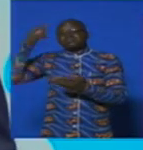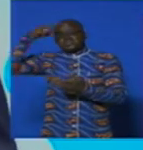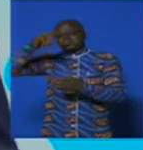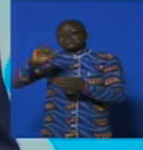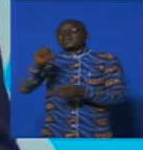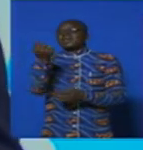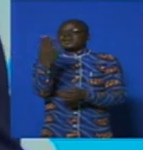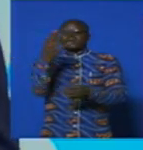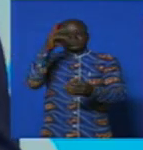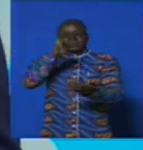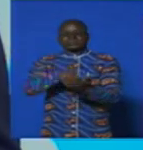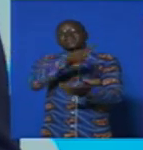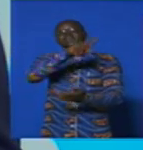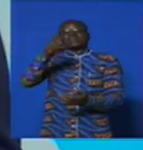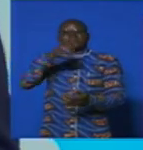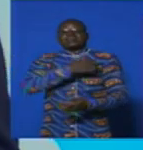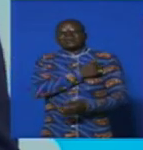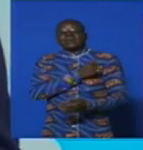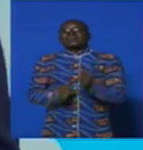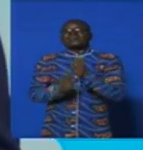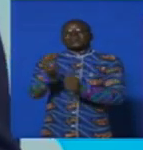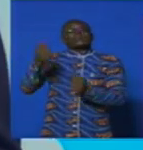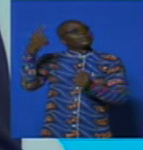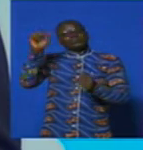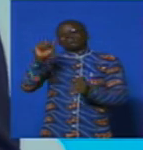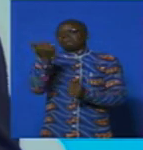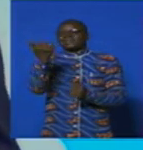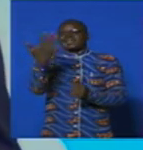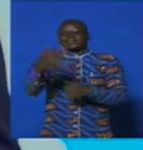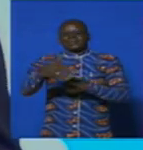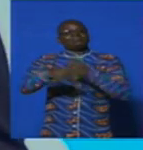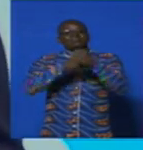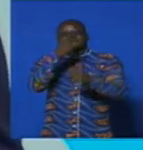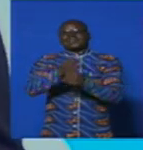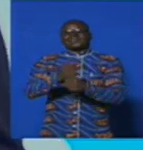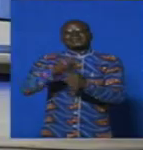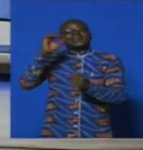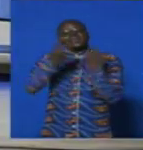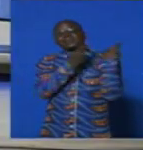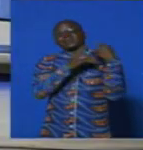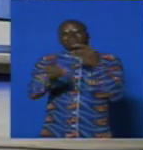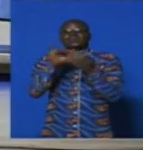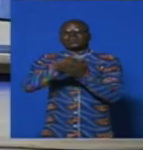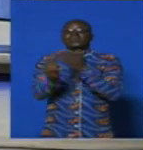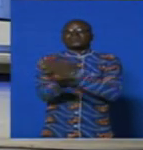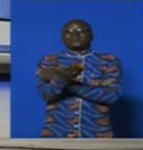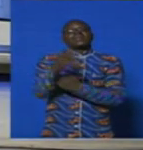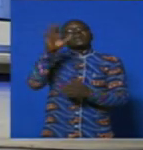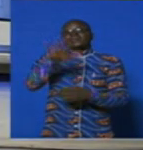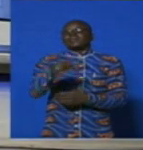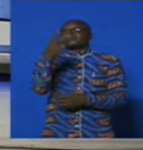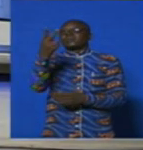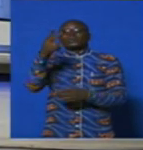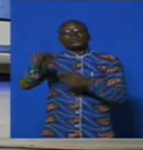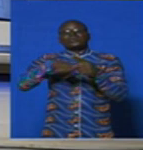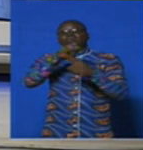100 candidats, dont le plus jeune est âgé de 15 ans, planchent depuis ce matin. Ils sont répartis dans 52 jurys de 28 centres